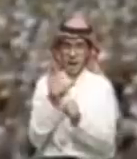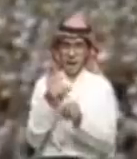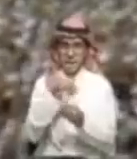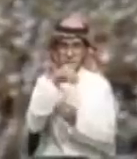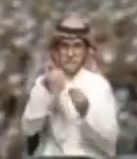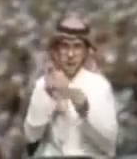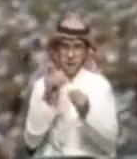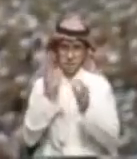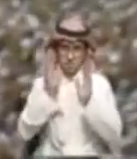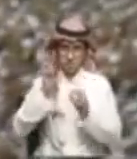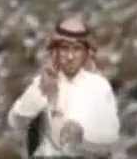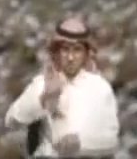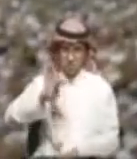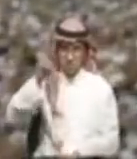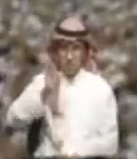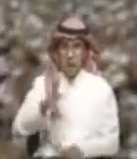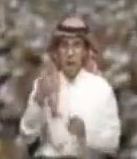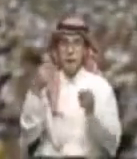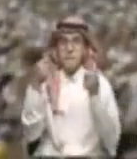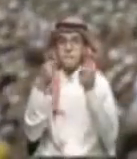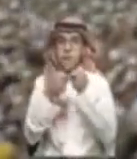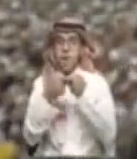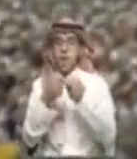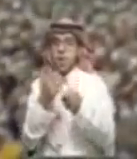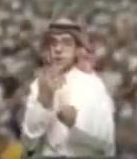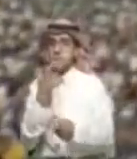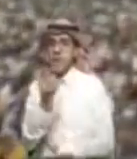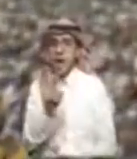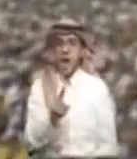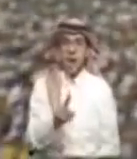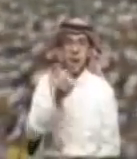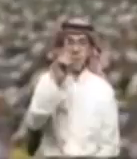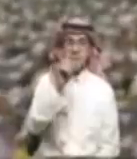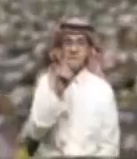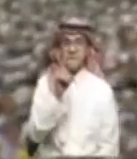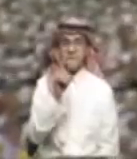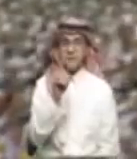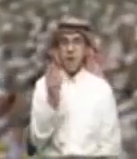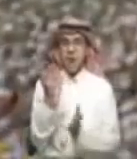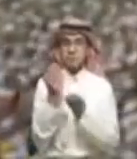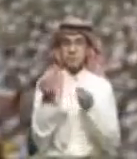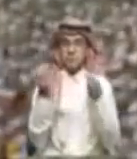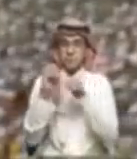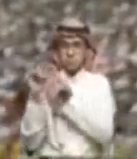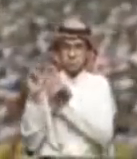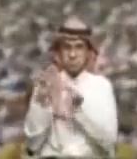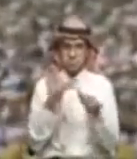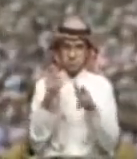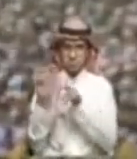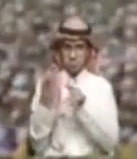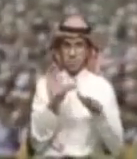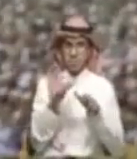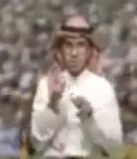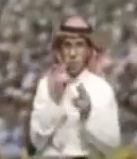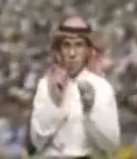الحرام لهذا اليوم ما يقارب 1.5 مليون من حجاج ومن زائرين إلى الحرم المكي الشريف.